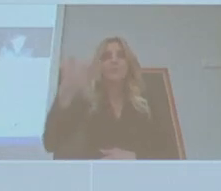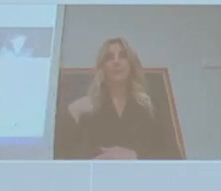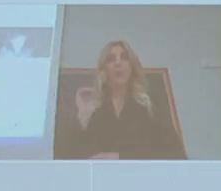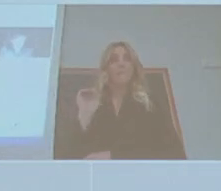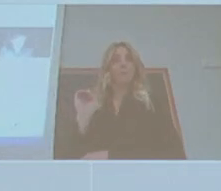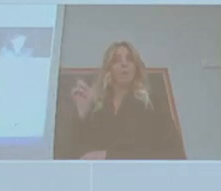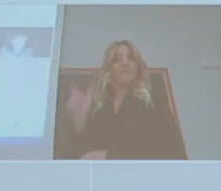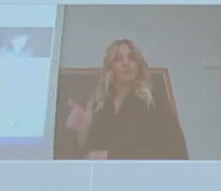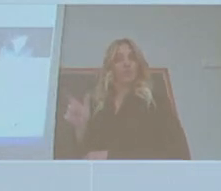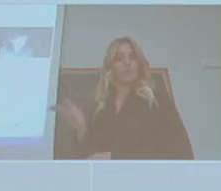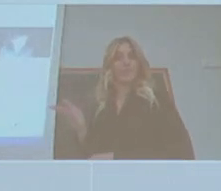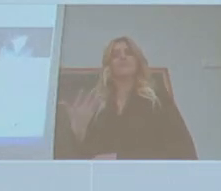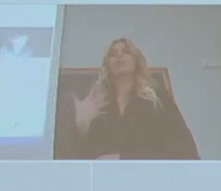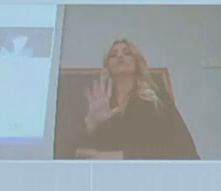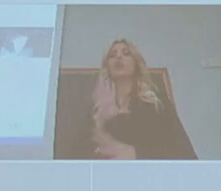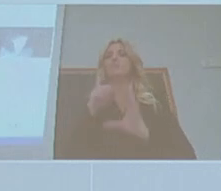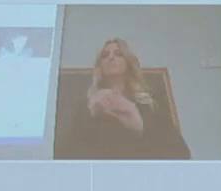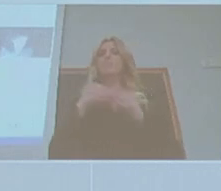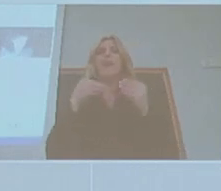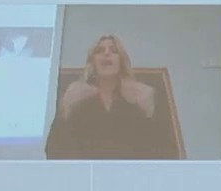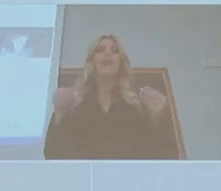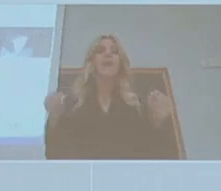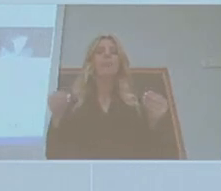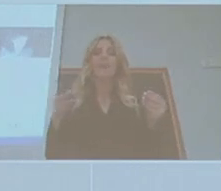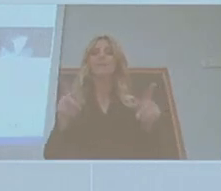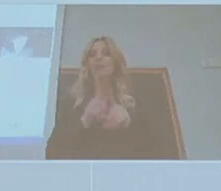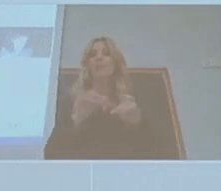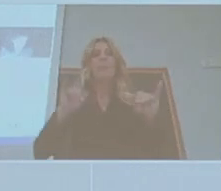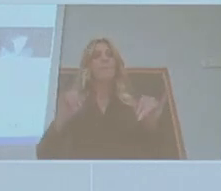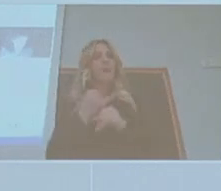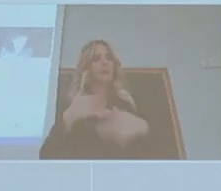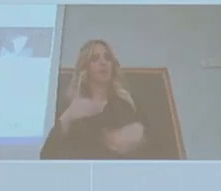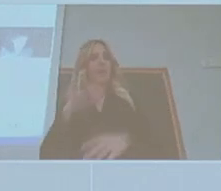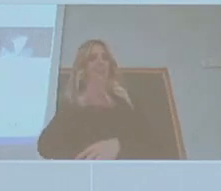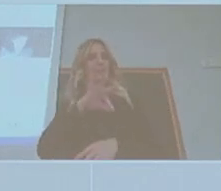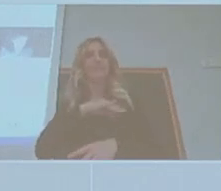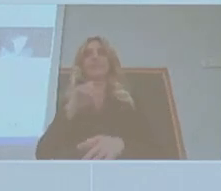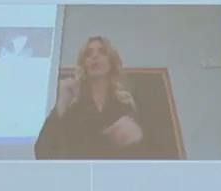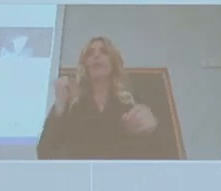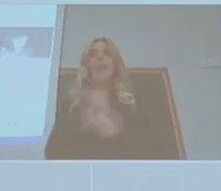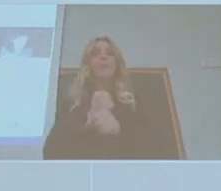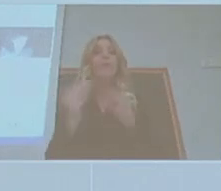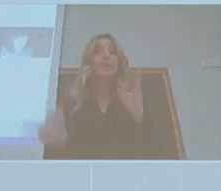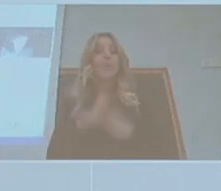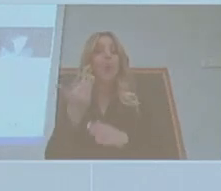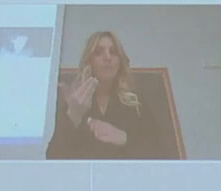abbia inserito una serie di elementi particolarmente interessanti, nuovi lavori, anche